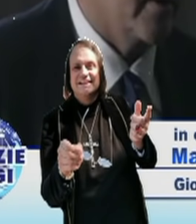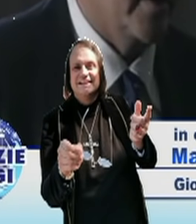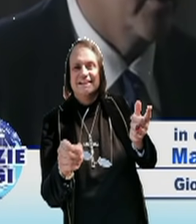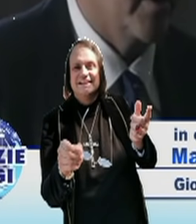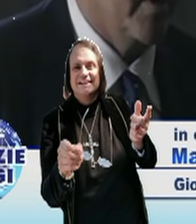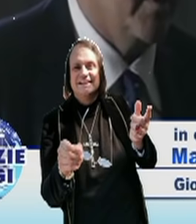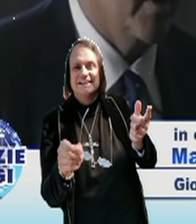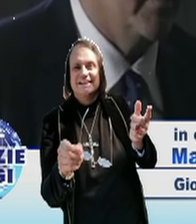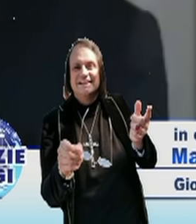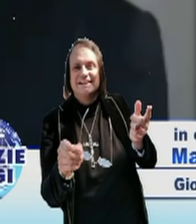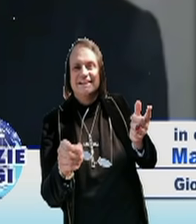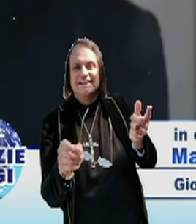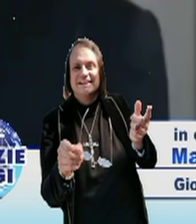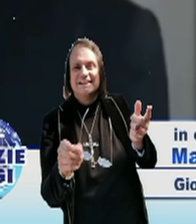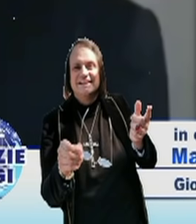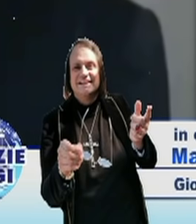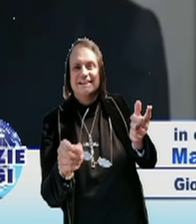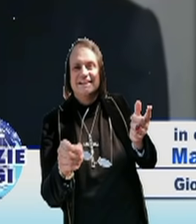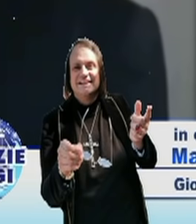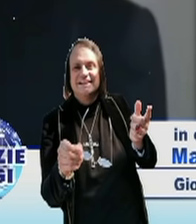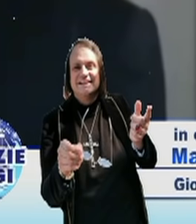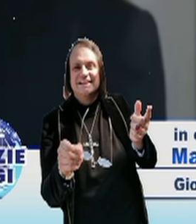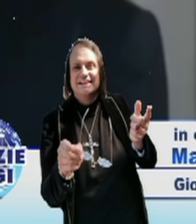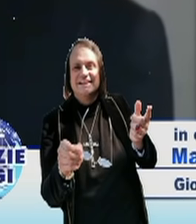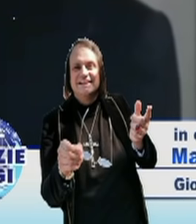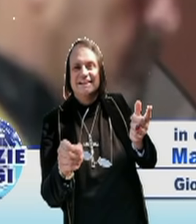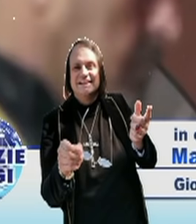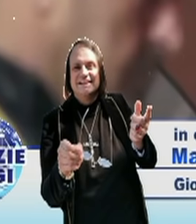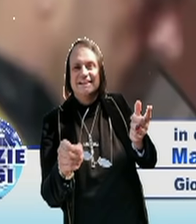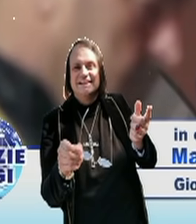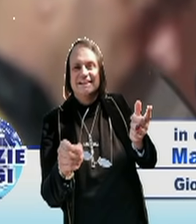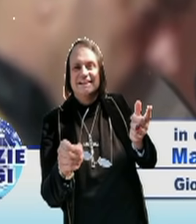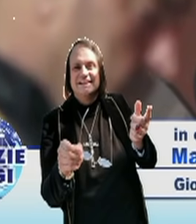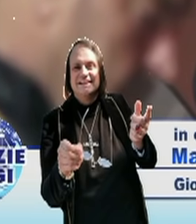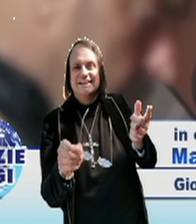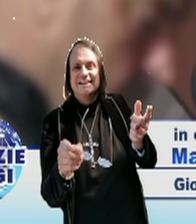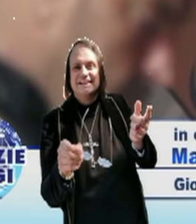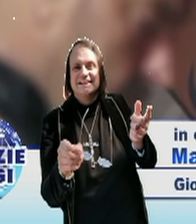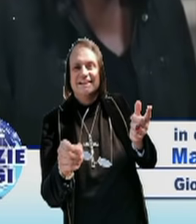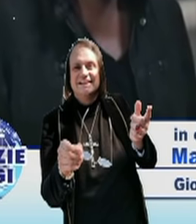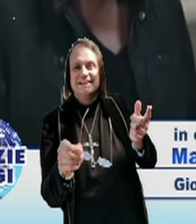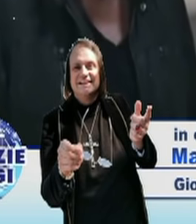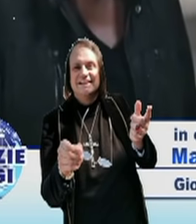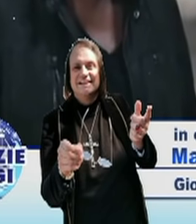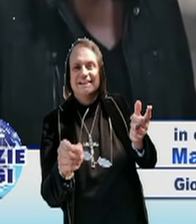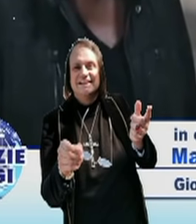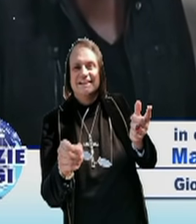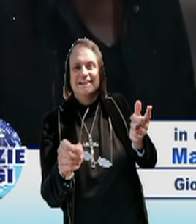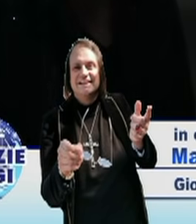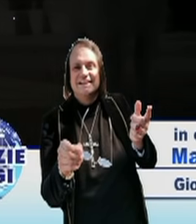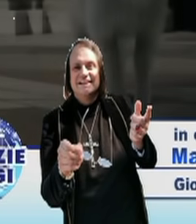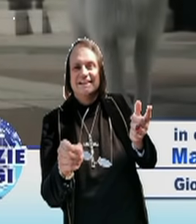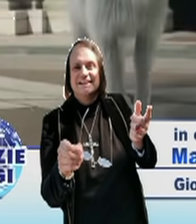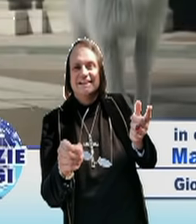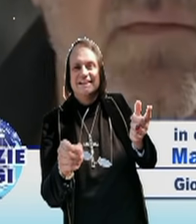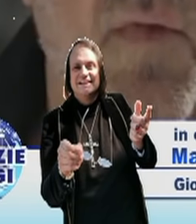che da febbraio sbarcherà in tutte le sale, che ha il patrocinio del MIUR, che verrà proiettata a partire da questo autunno-inverno in tutte le